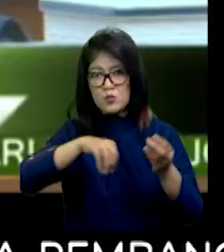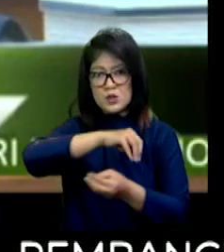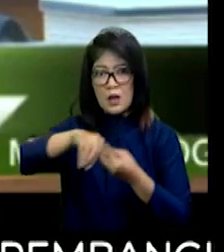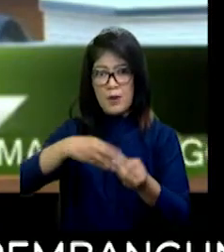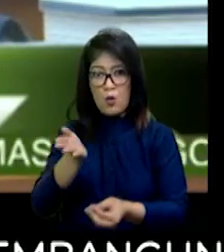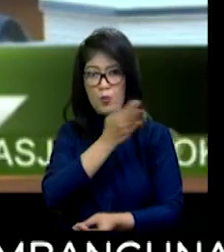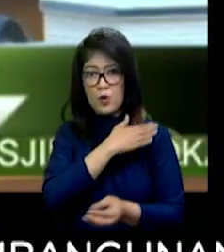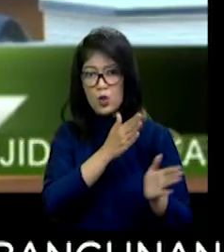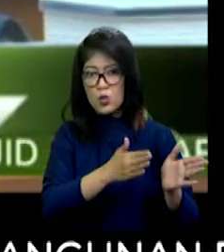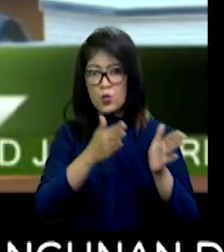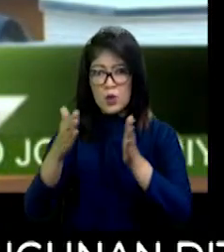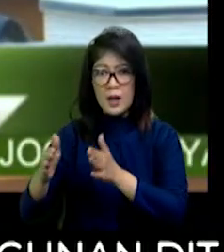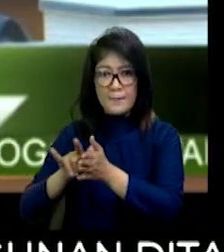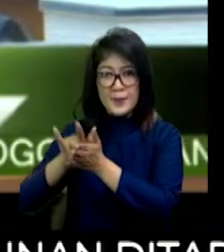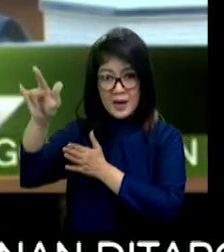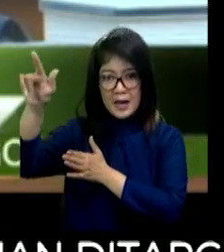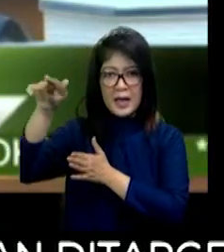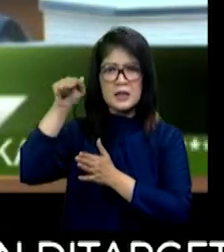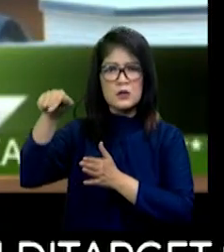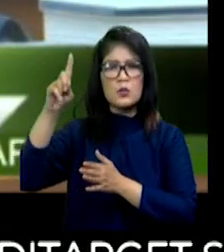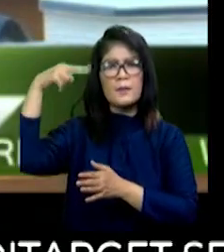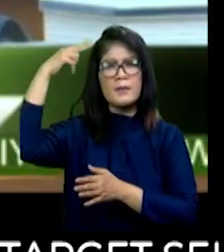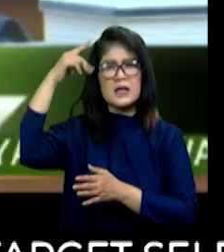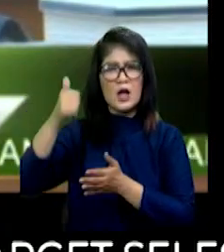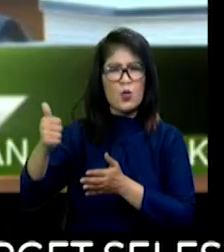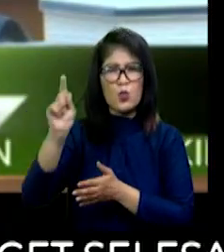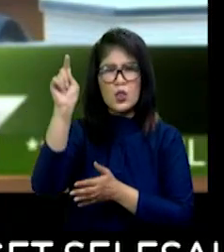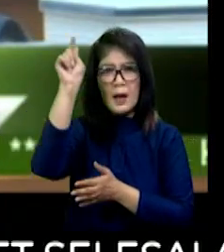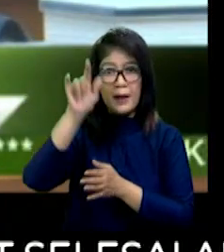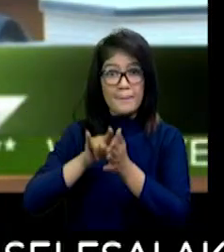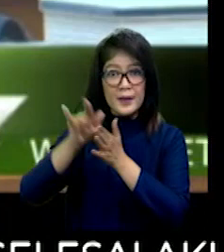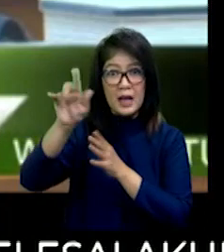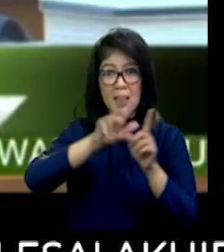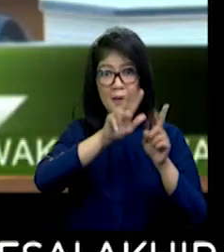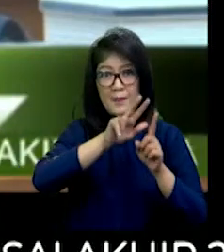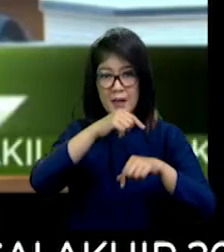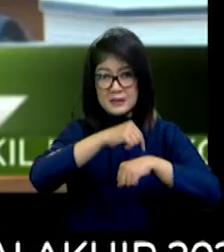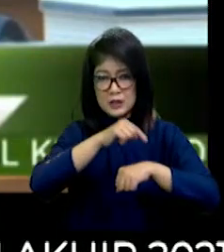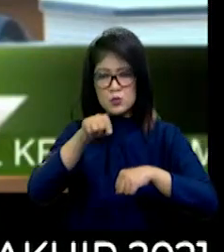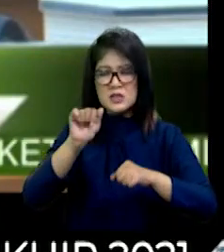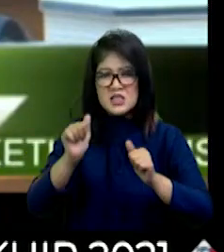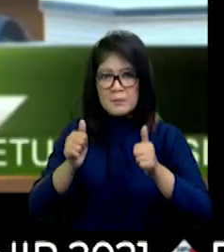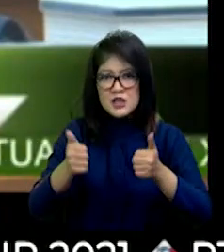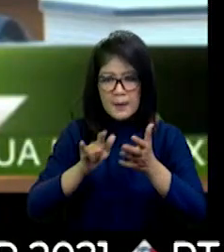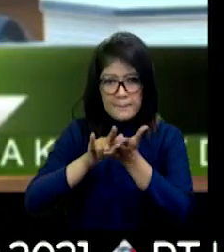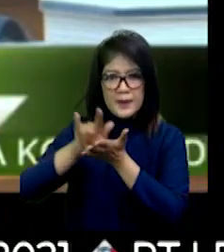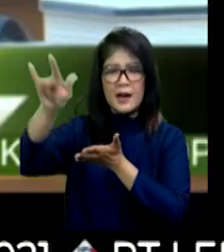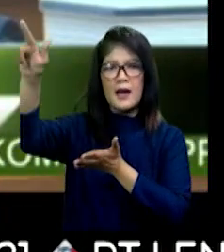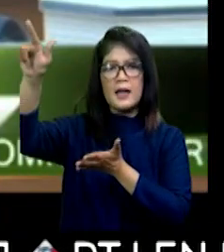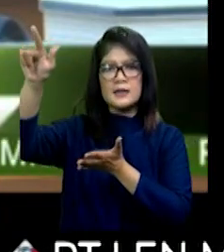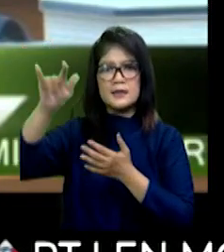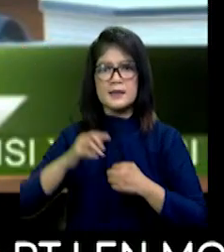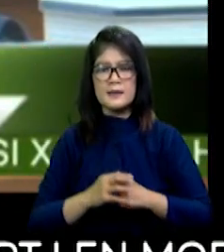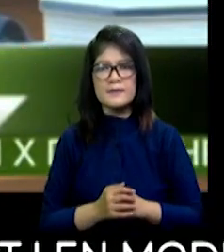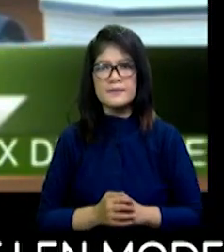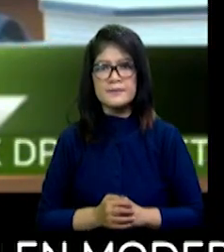tertunda pemerintah memprioritaskan keberangkatan kepada 18700 orang yang telah memiliki visa dan